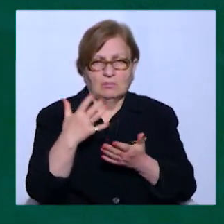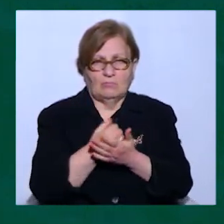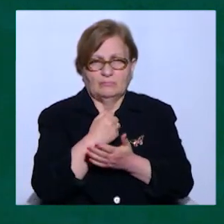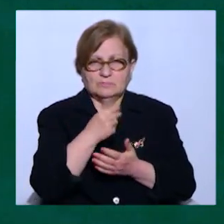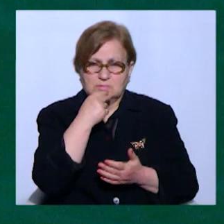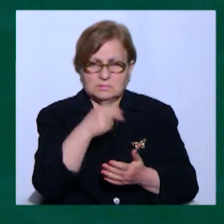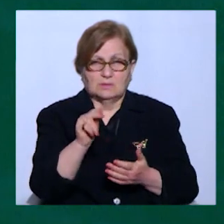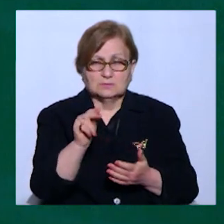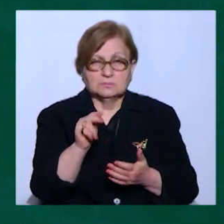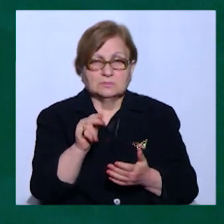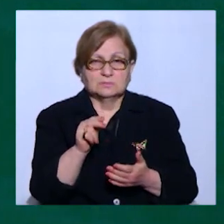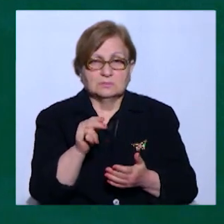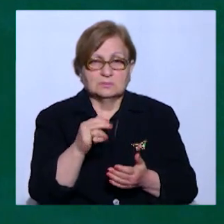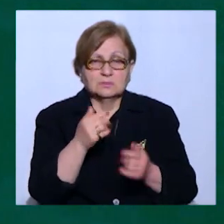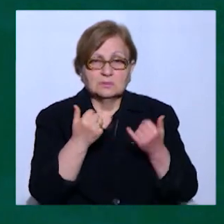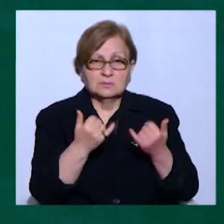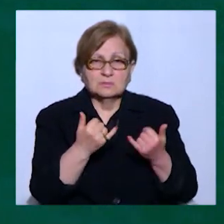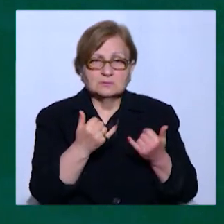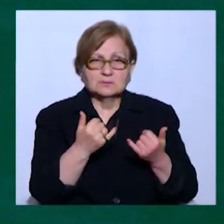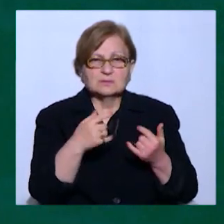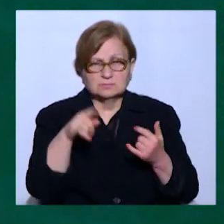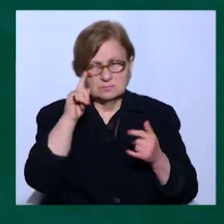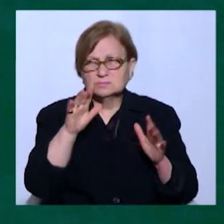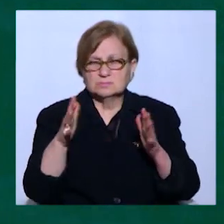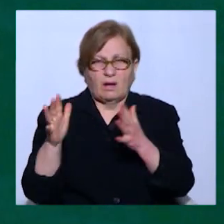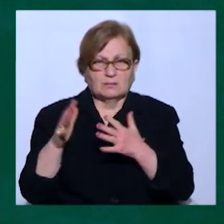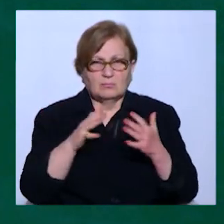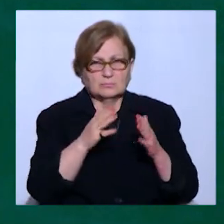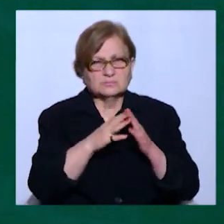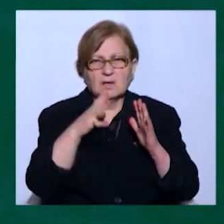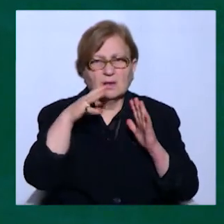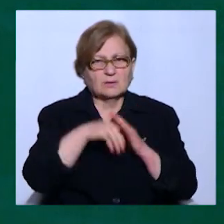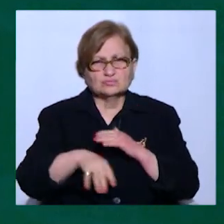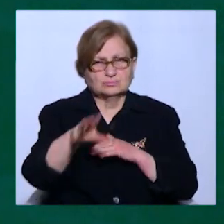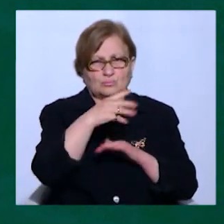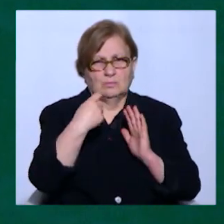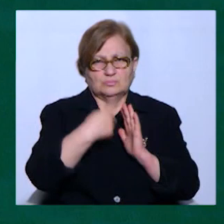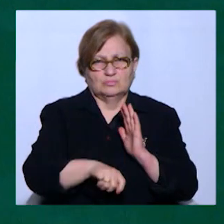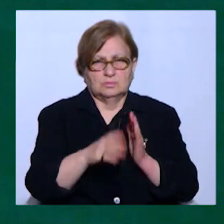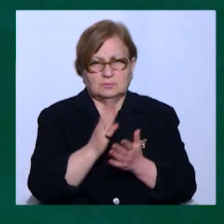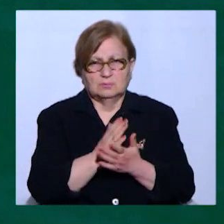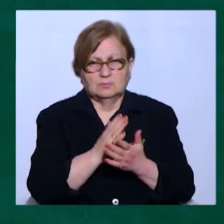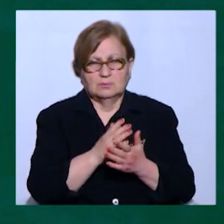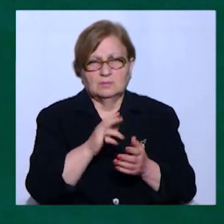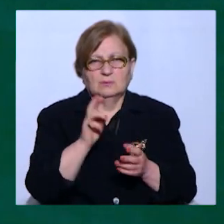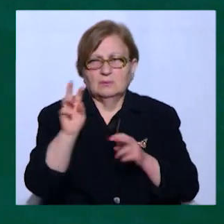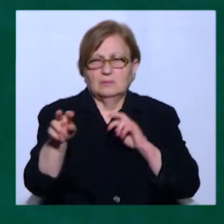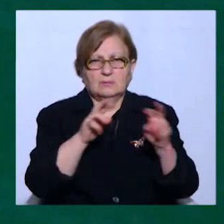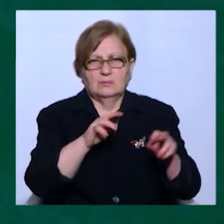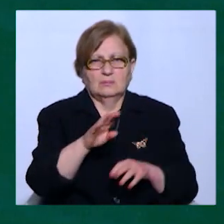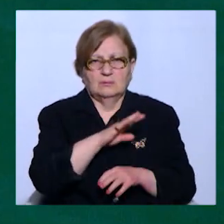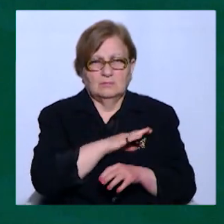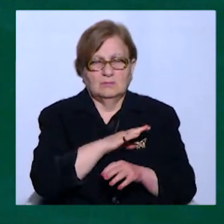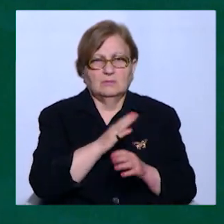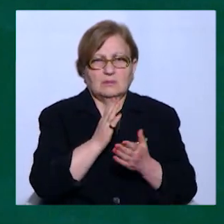ხარისხიანად. დღეს ის გარემოება მოგეხსენებათ, რომ სახლში ვართ ყველანი. ვერ დავდივართ ისე და